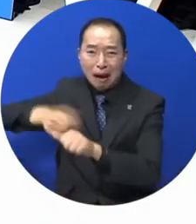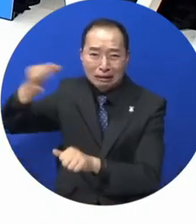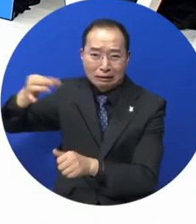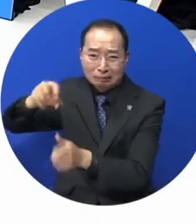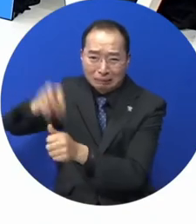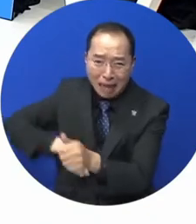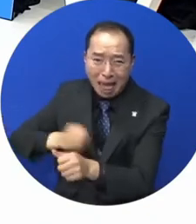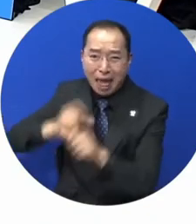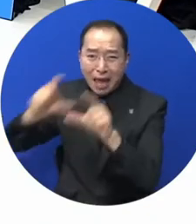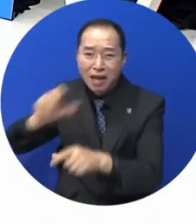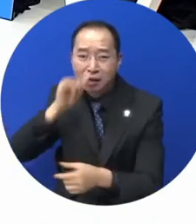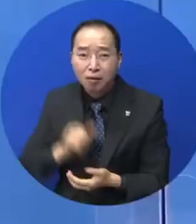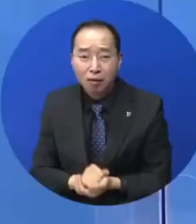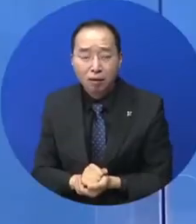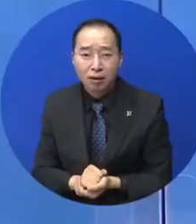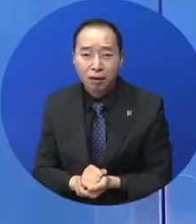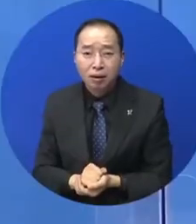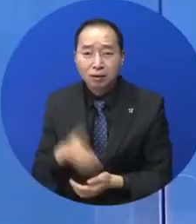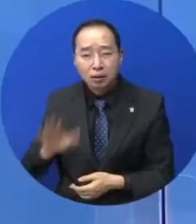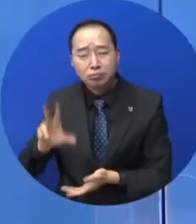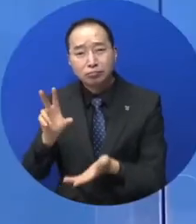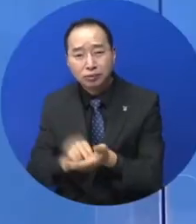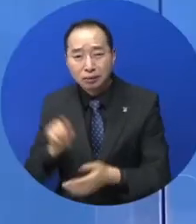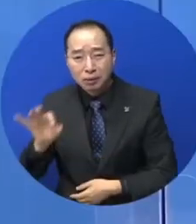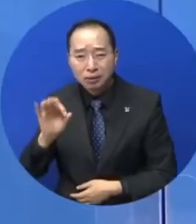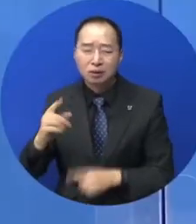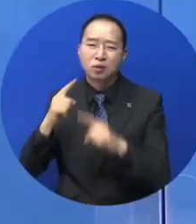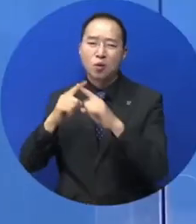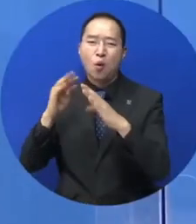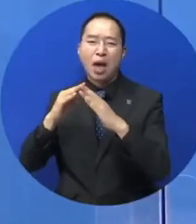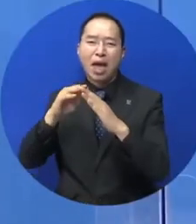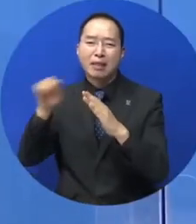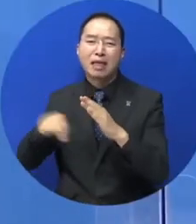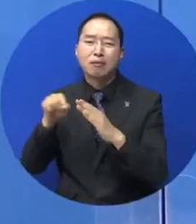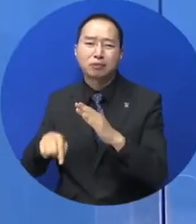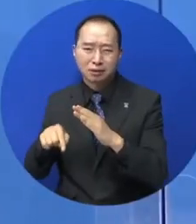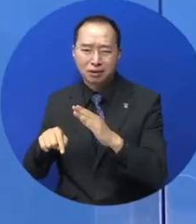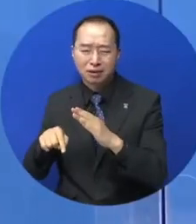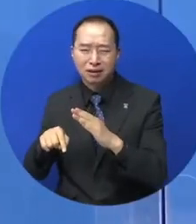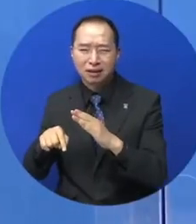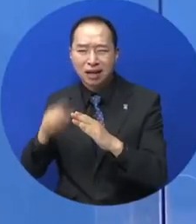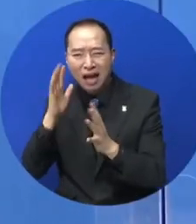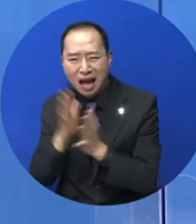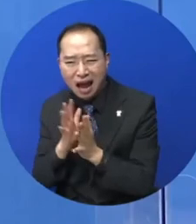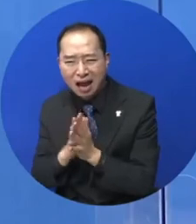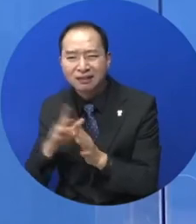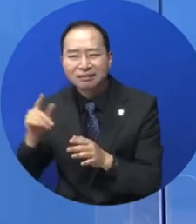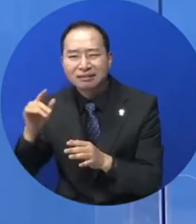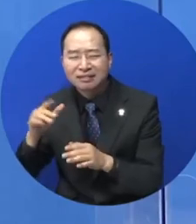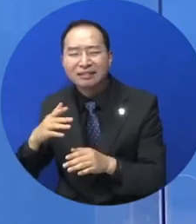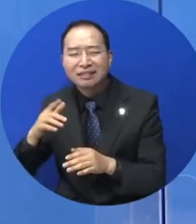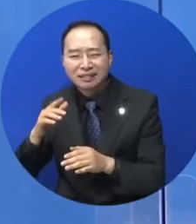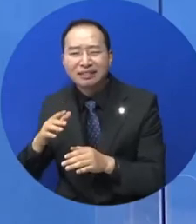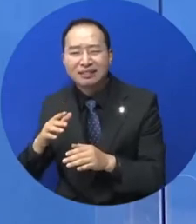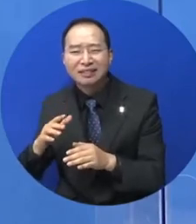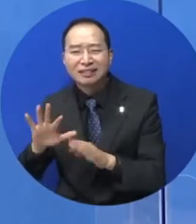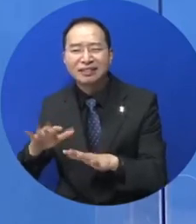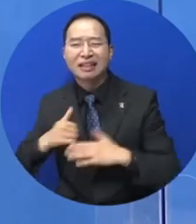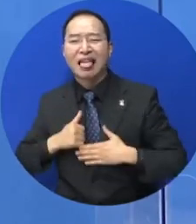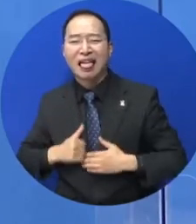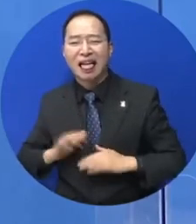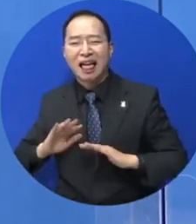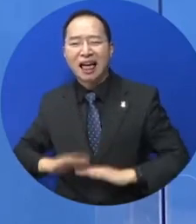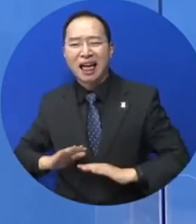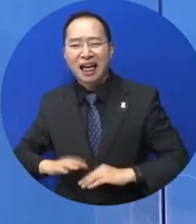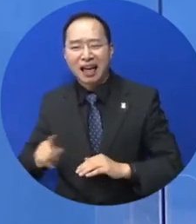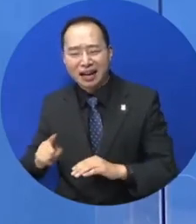매기고 있습니다만 이건 정말 교회의 그 내부에서 자정 노력을 해서 적극적으로 이 문제를 해결하기